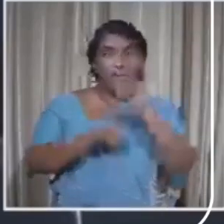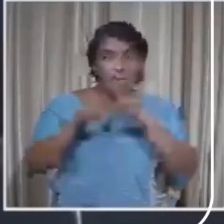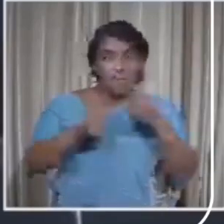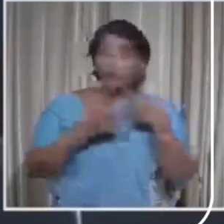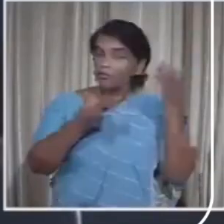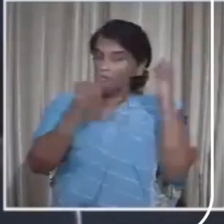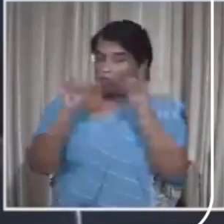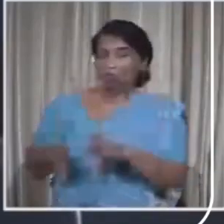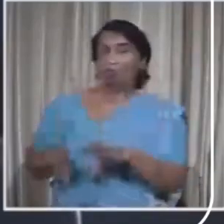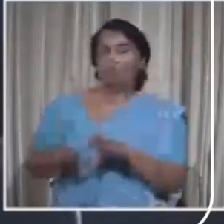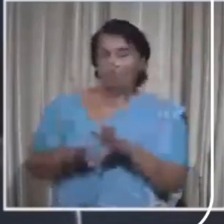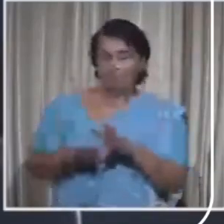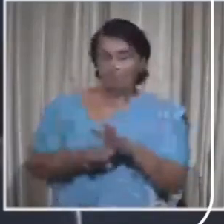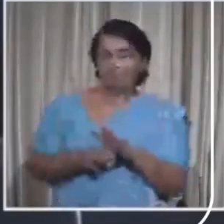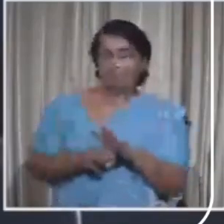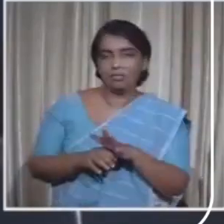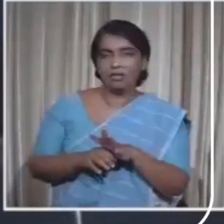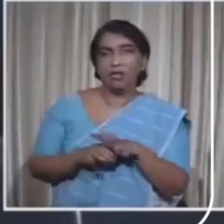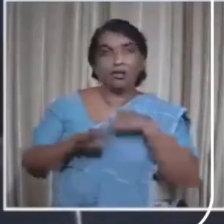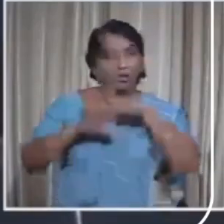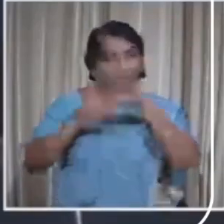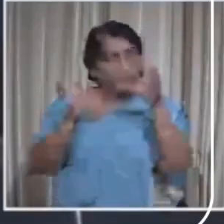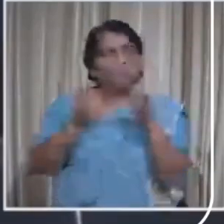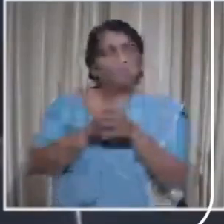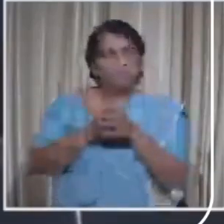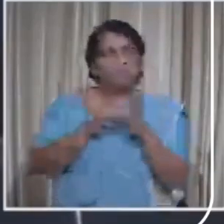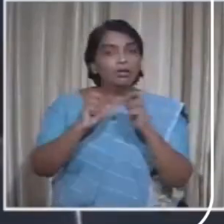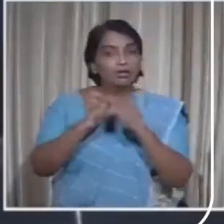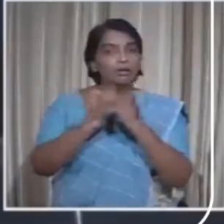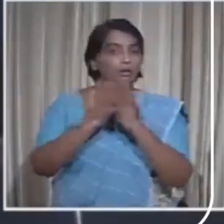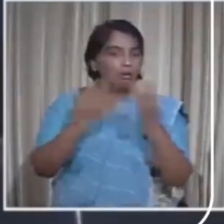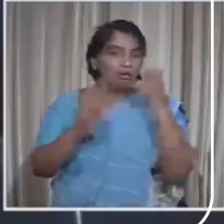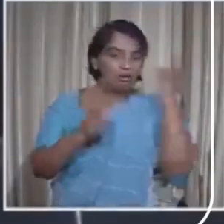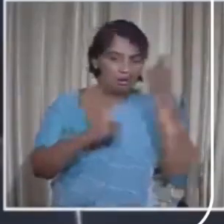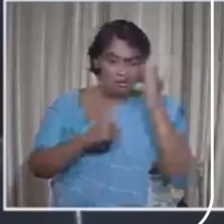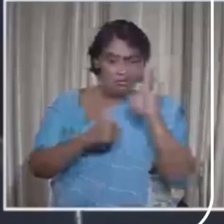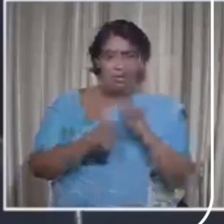බාරගන්න. අපි ඔක්කොම එකතු වෙලා විසඳුමක් හොයන්න ඕනේ.